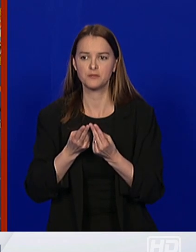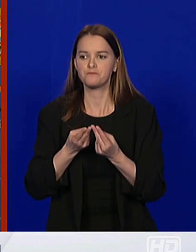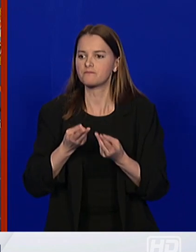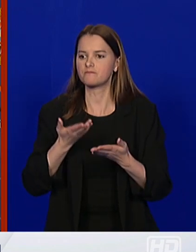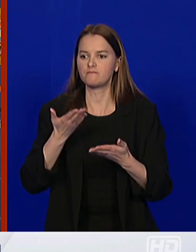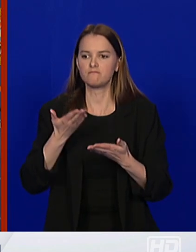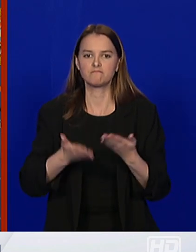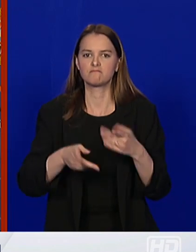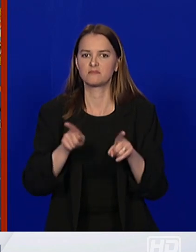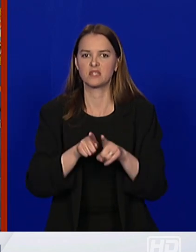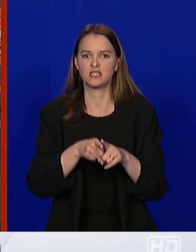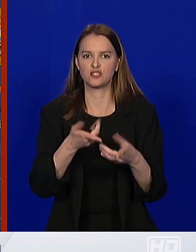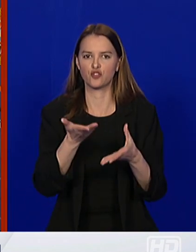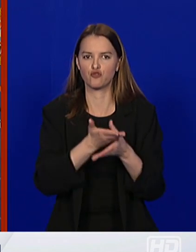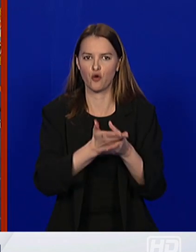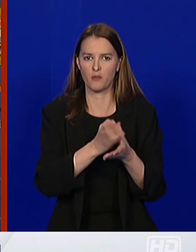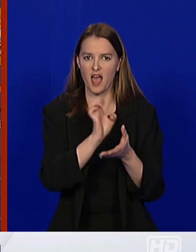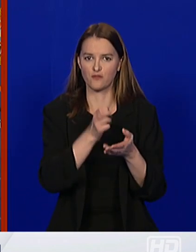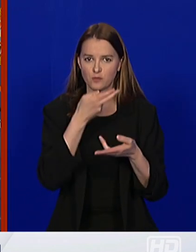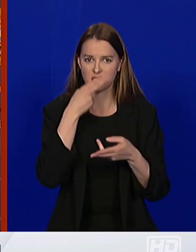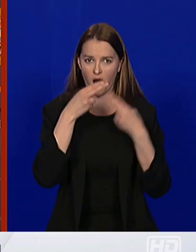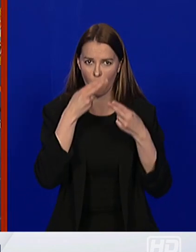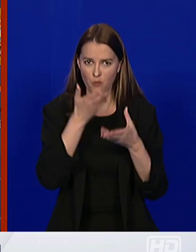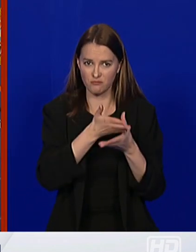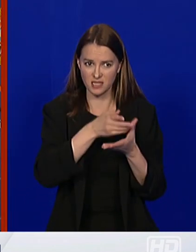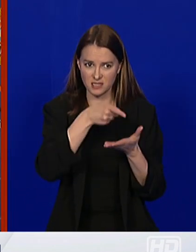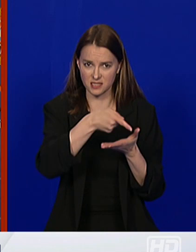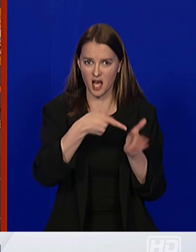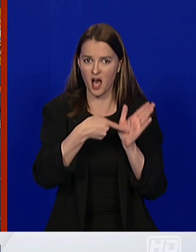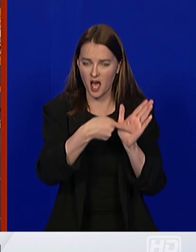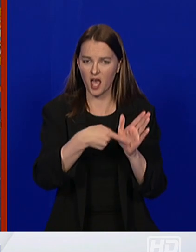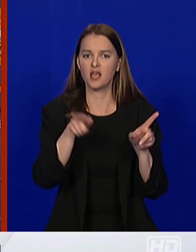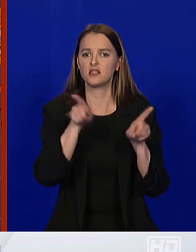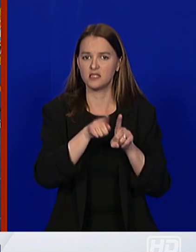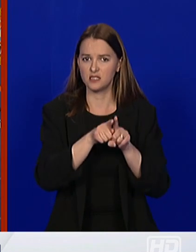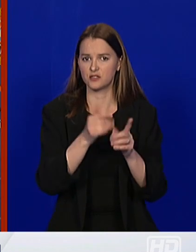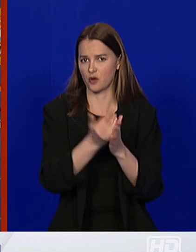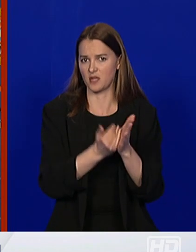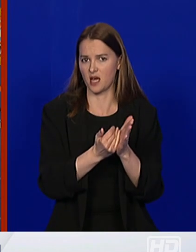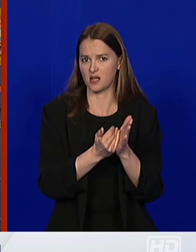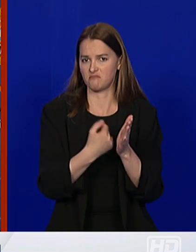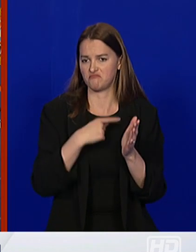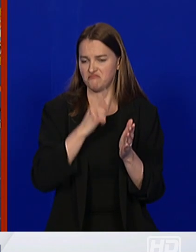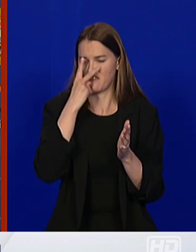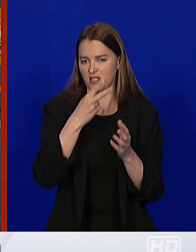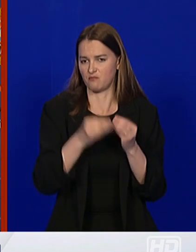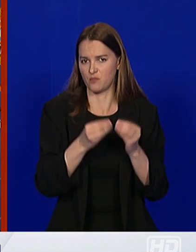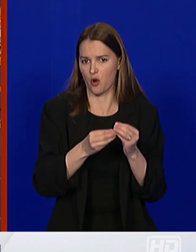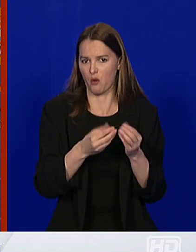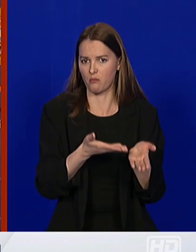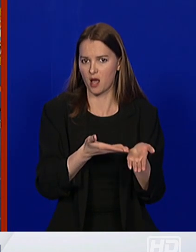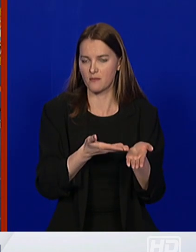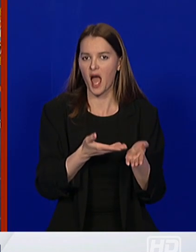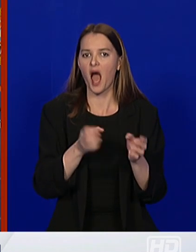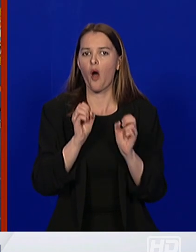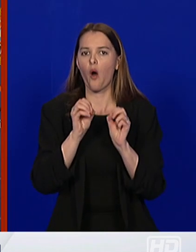u konačnici u dokumentima Europske komisije spominju se iste mjere, prema tome tu ne vidim nekakvih dvojbi. Nadalje, kao što znate,